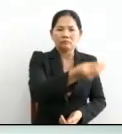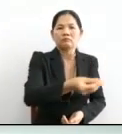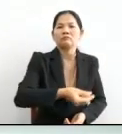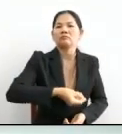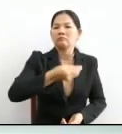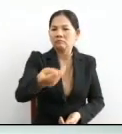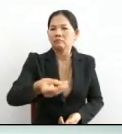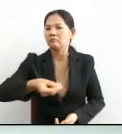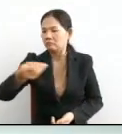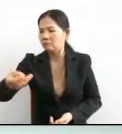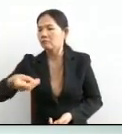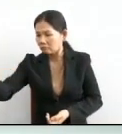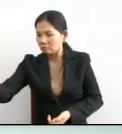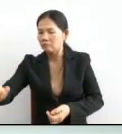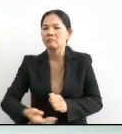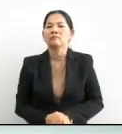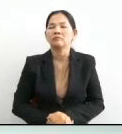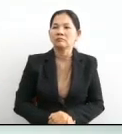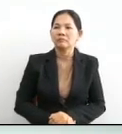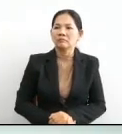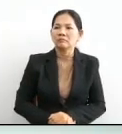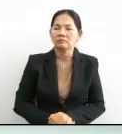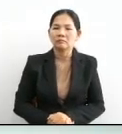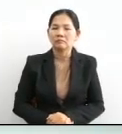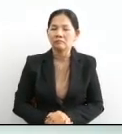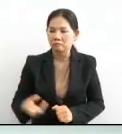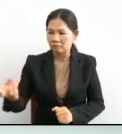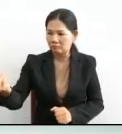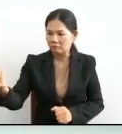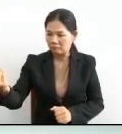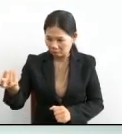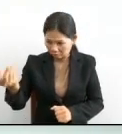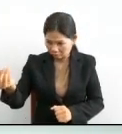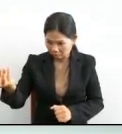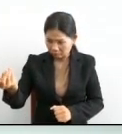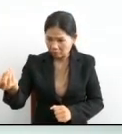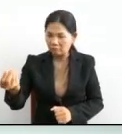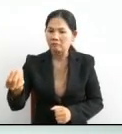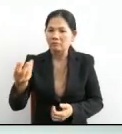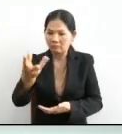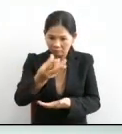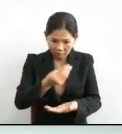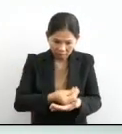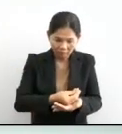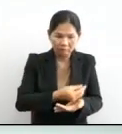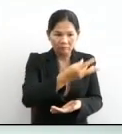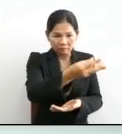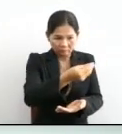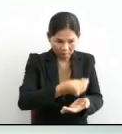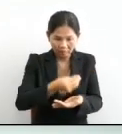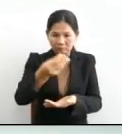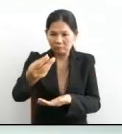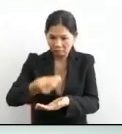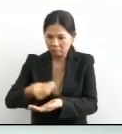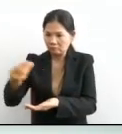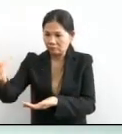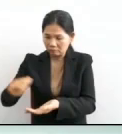vậy tới con trà chẳng con chài máu chầm nấu tôi nắng trà tôi nắng ấy tới